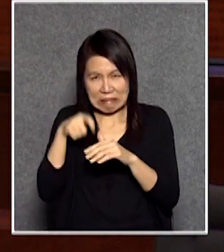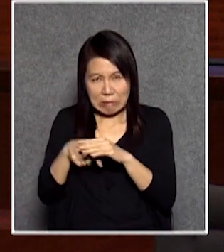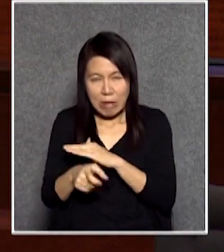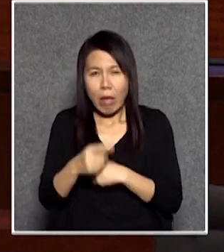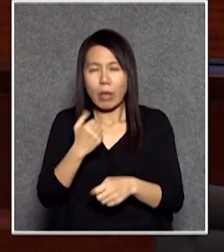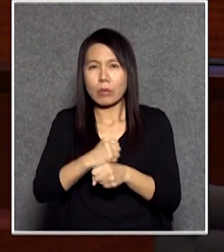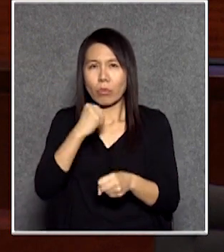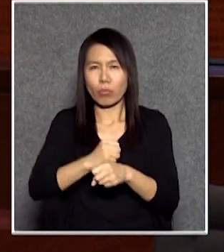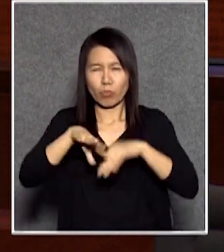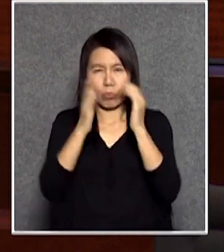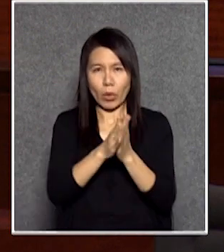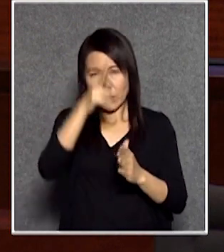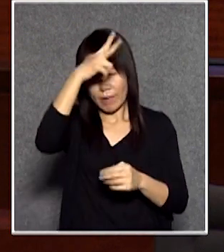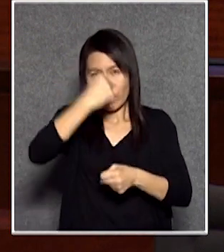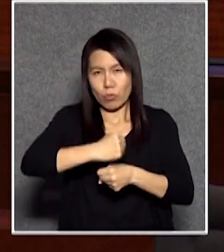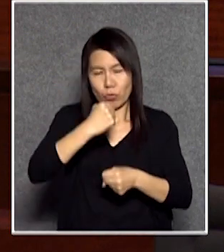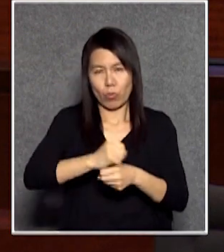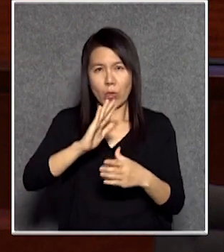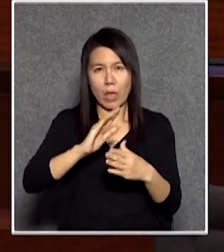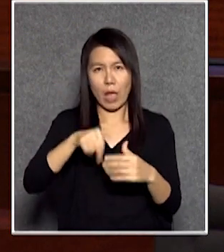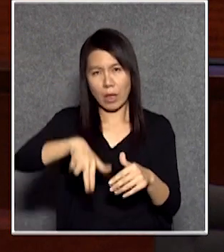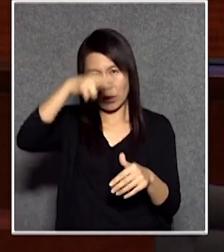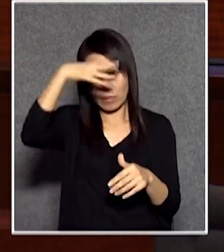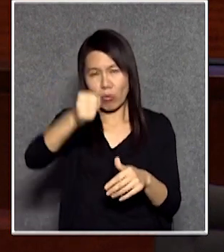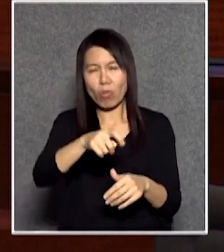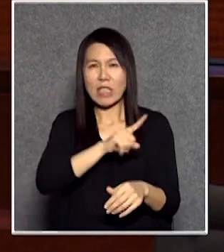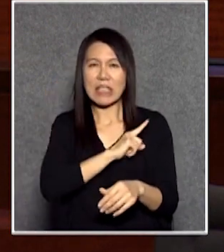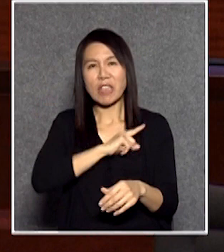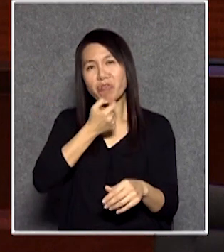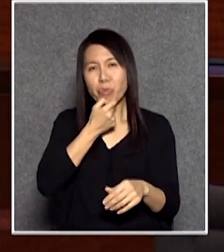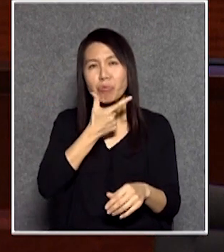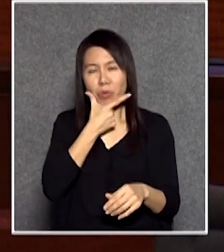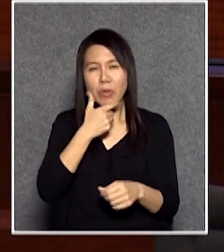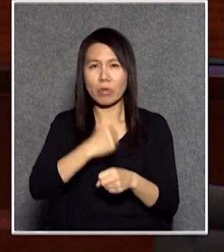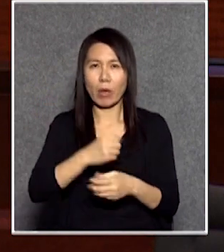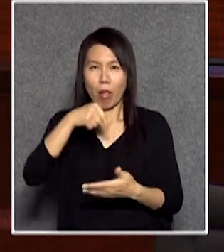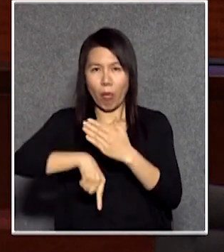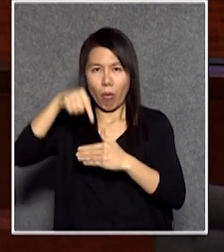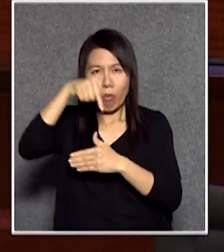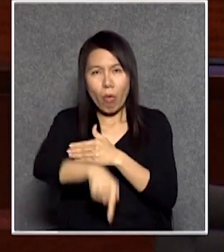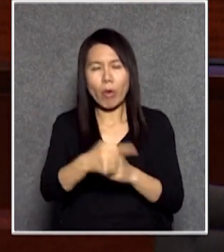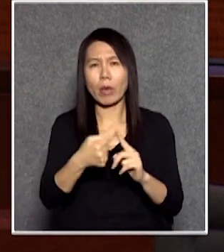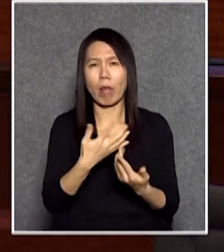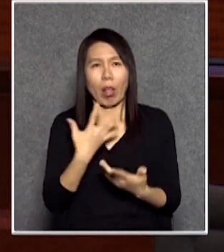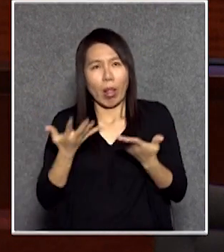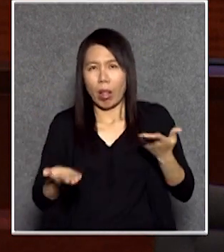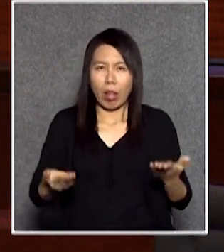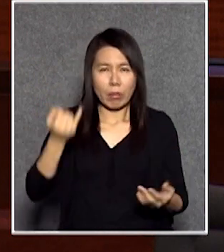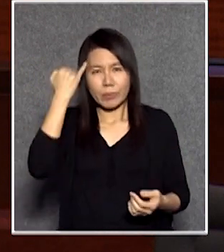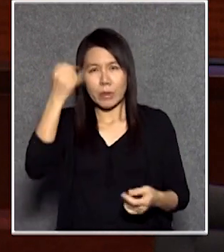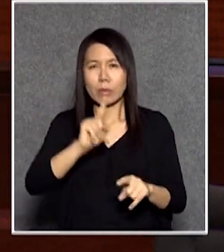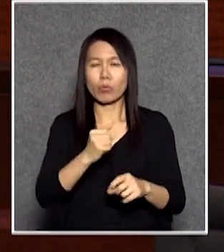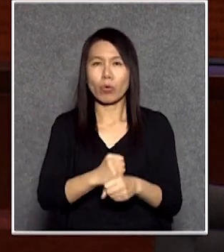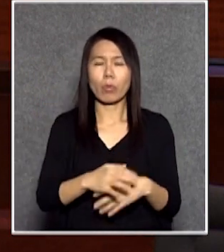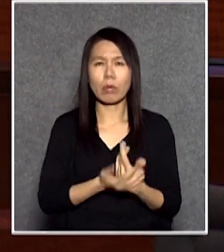政府的運作都是於行政長官一己的慾惡，令體制內外的人無所適從。這種運